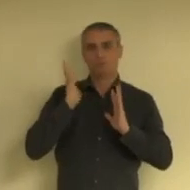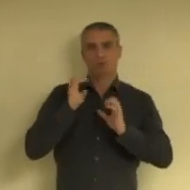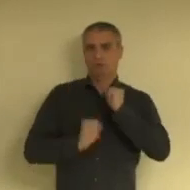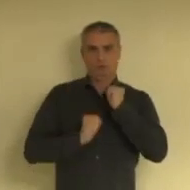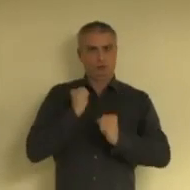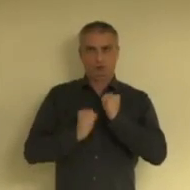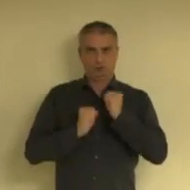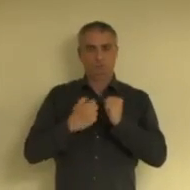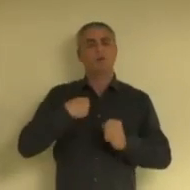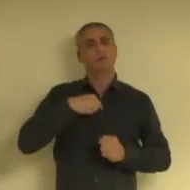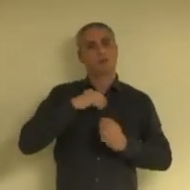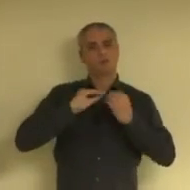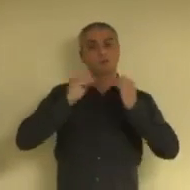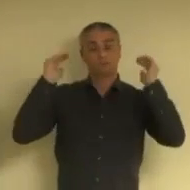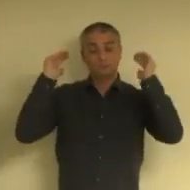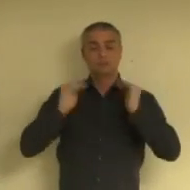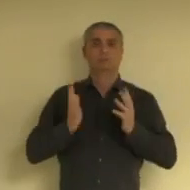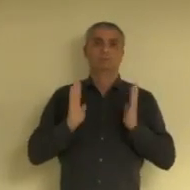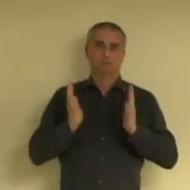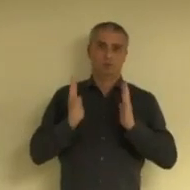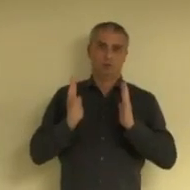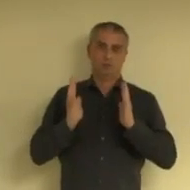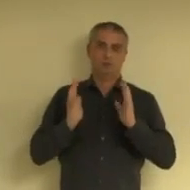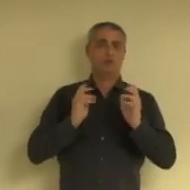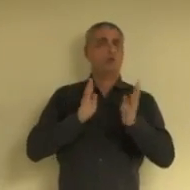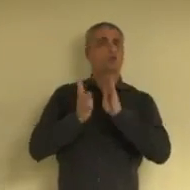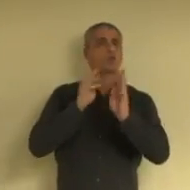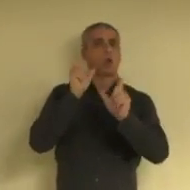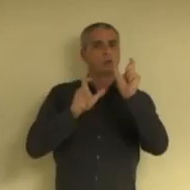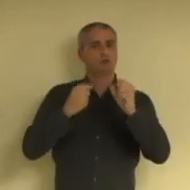קשים. אנחנו מצמצמים מאוד את